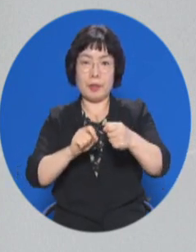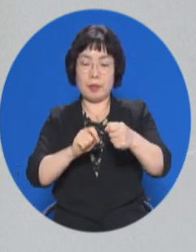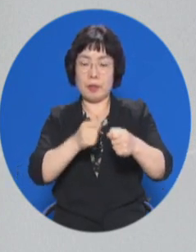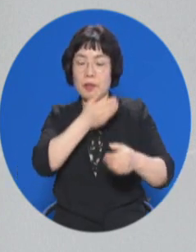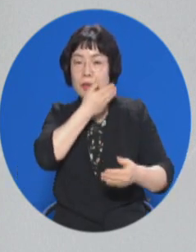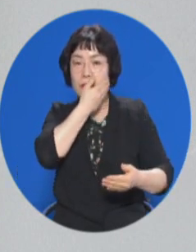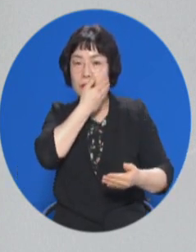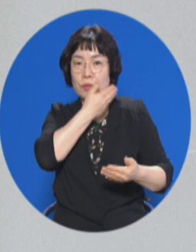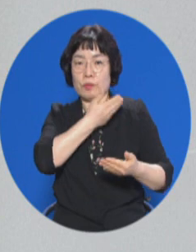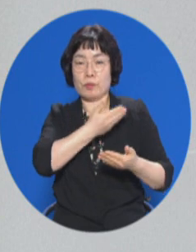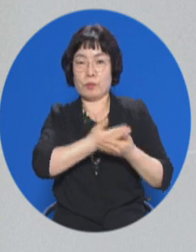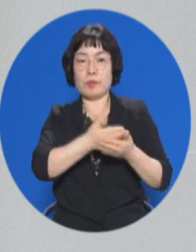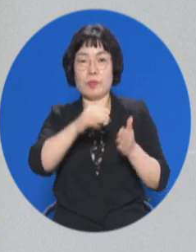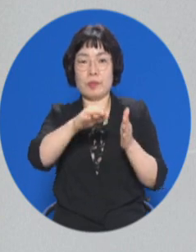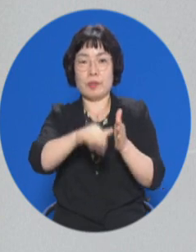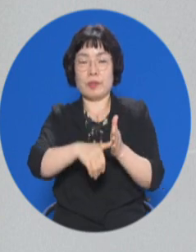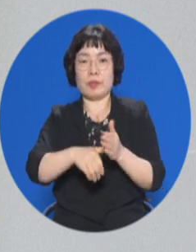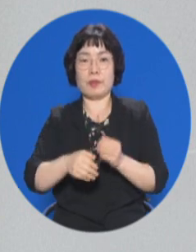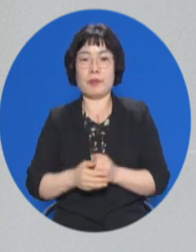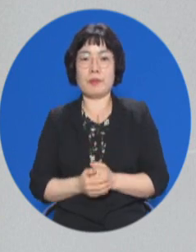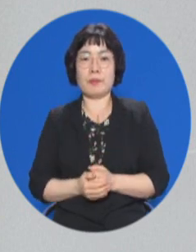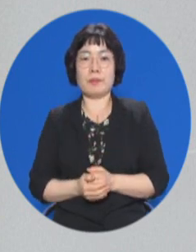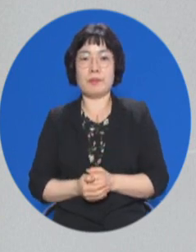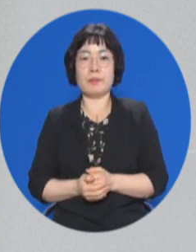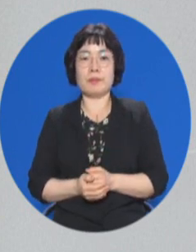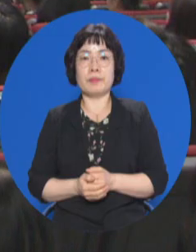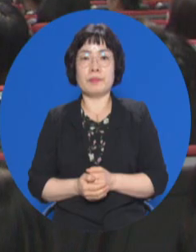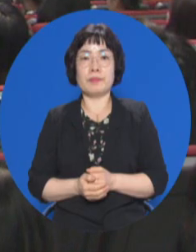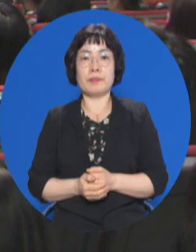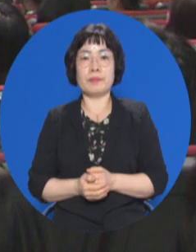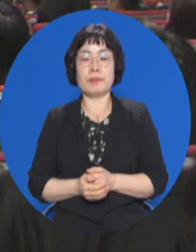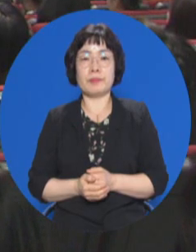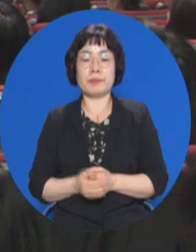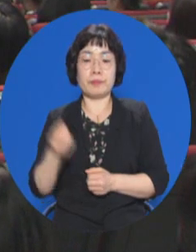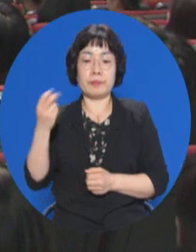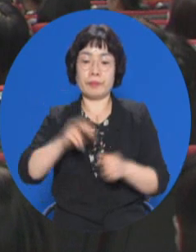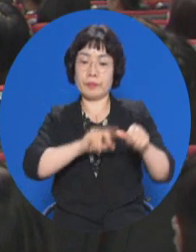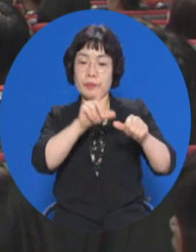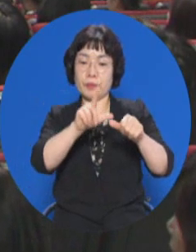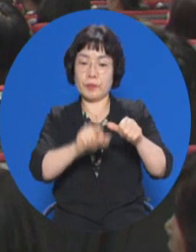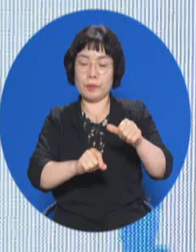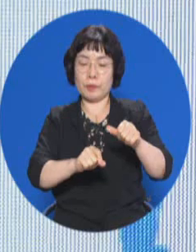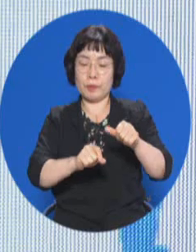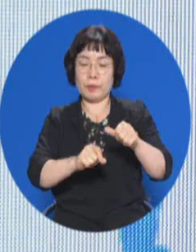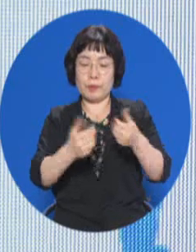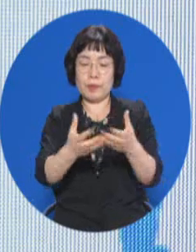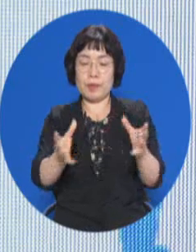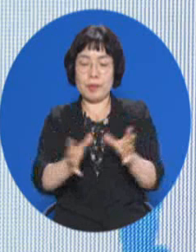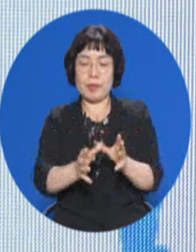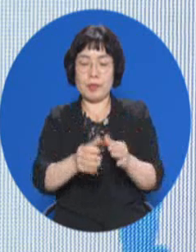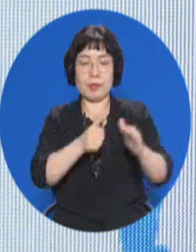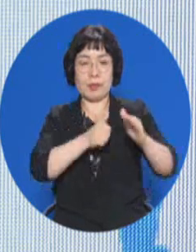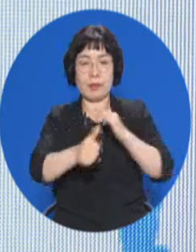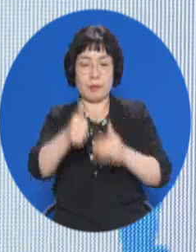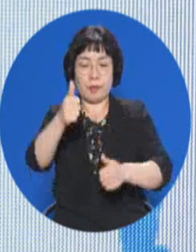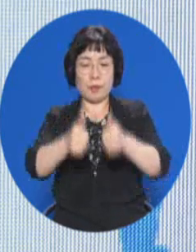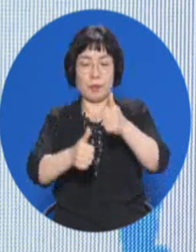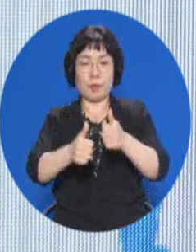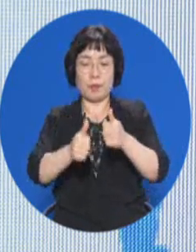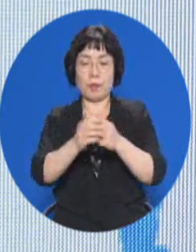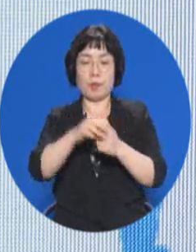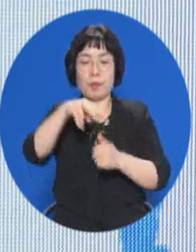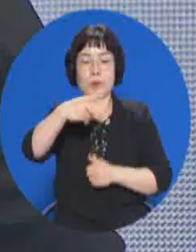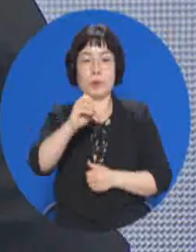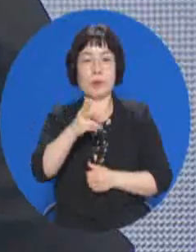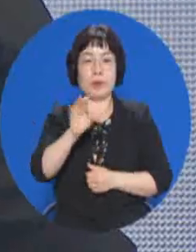가장 주목해서 봐야 될 부분인 것 같습니다. 여기에다 5월에 치러지는 당대표 경선에서 호남 출신인